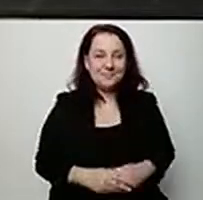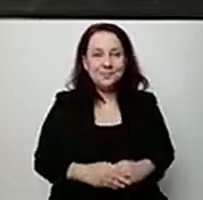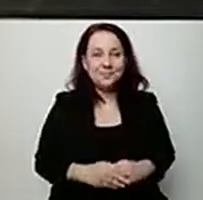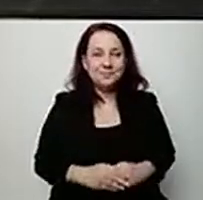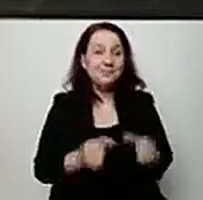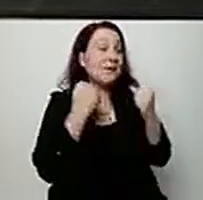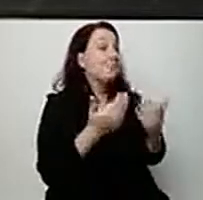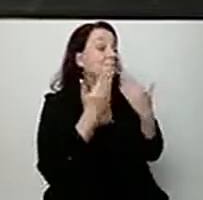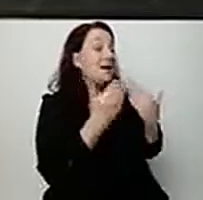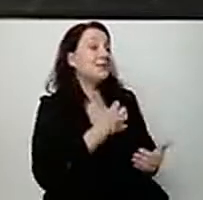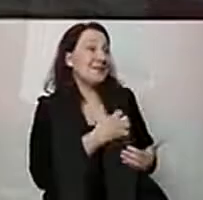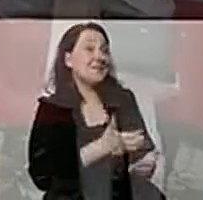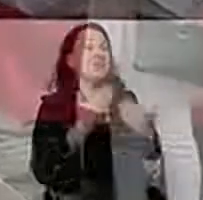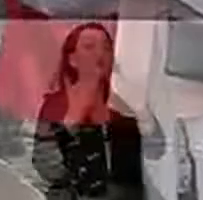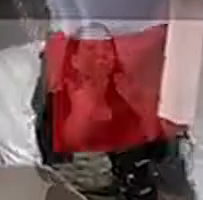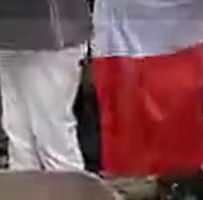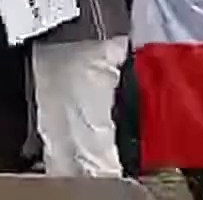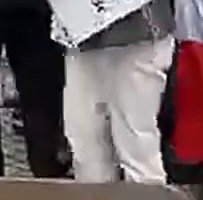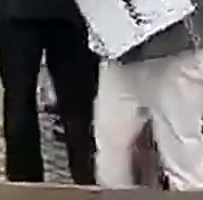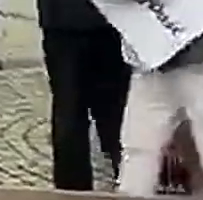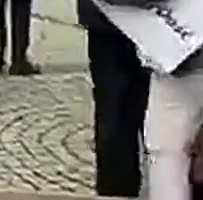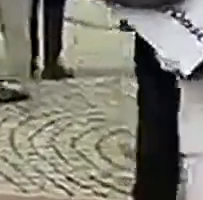Po konferencji odbył się wiec wyborczy.